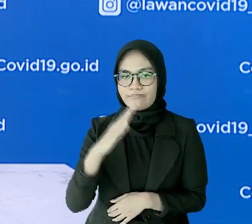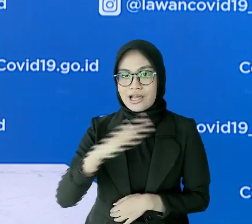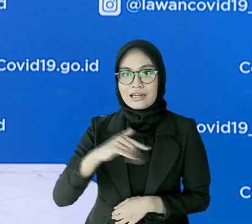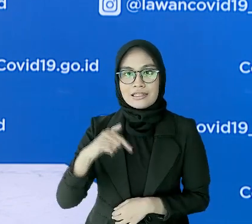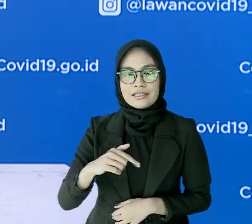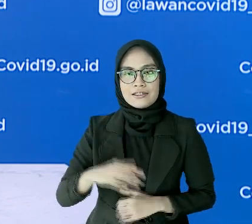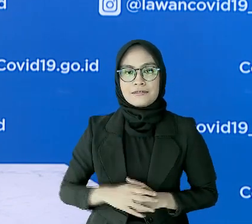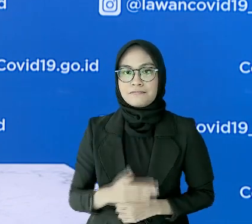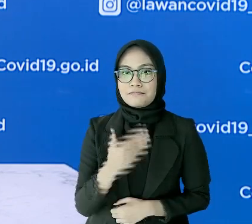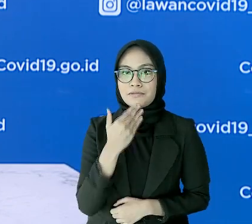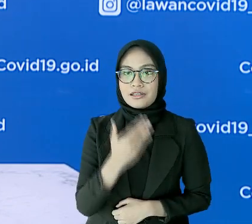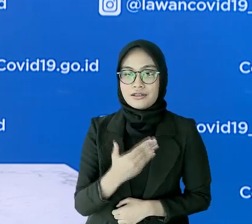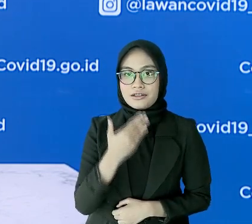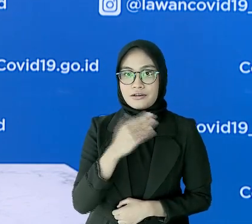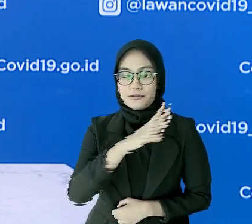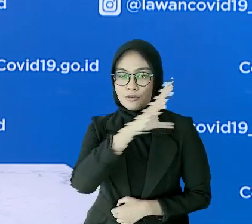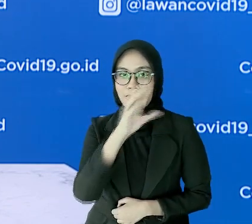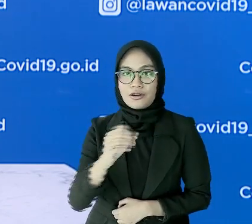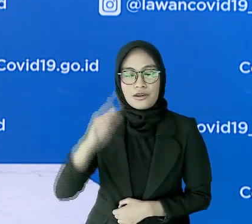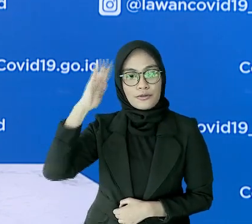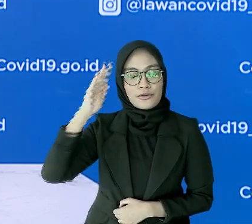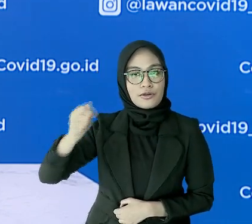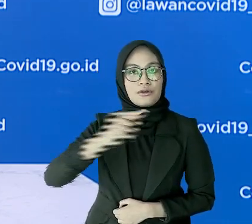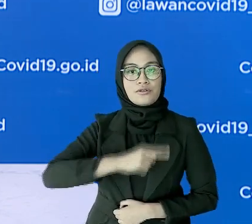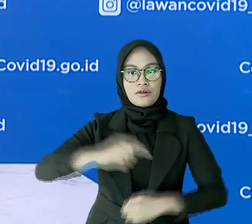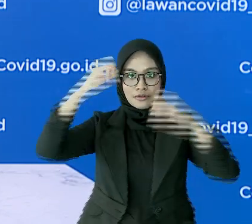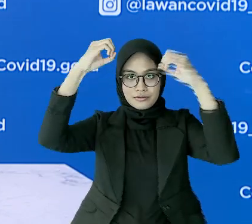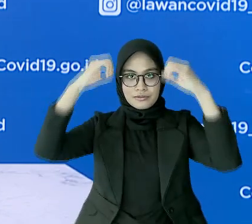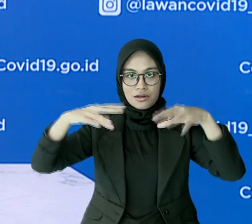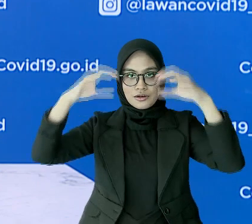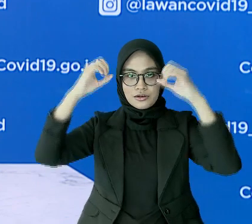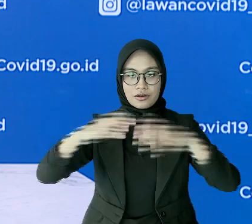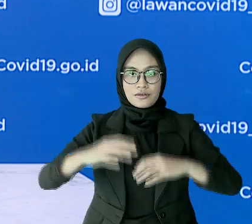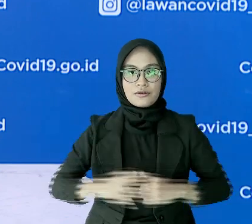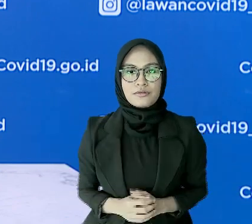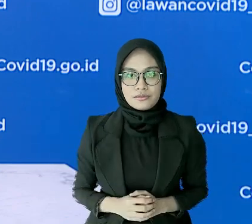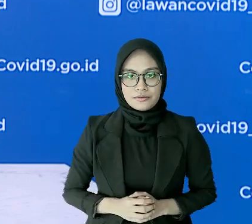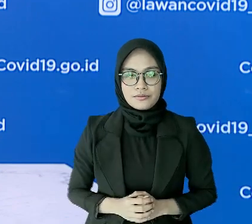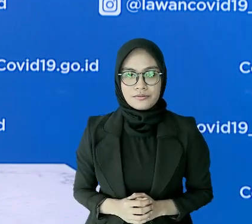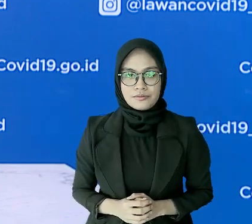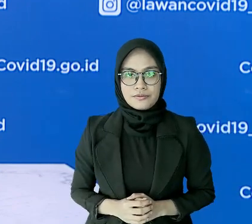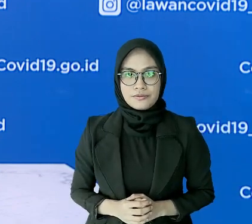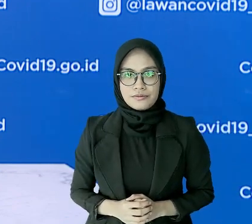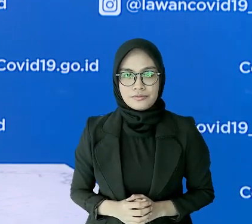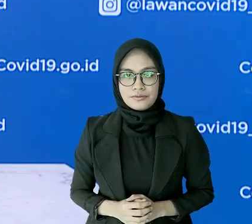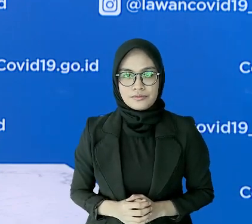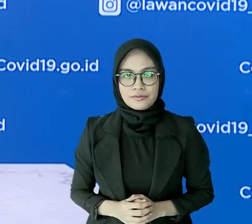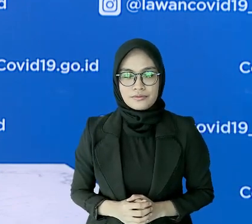Terima kasih, selamat sore. Wassalamualaikum warahmatullahi wabarakatuh.